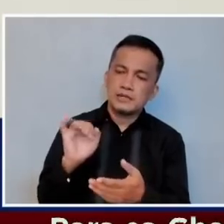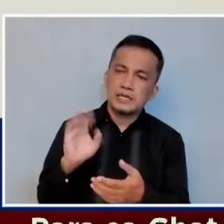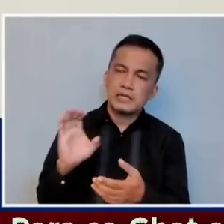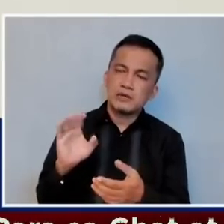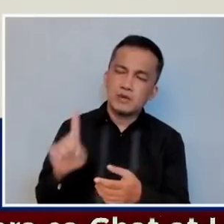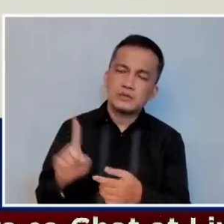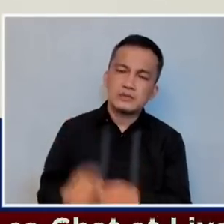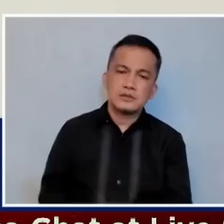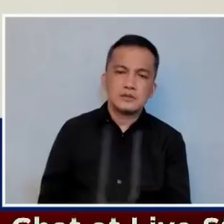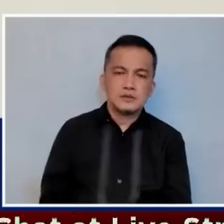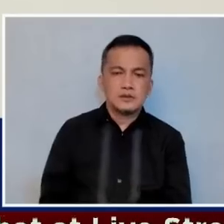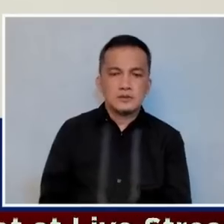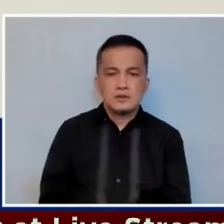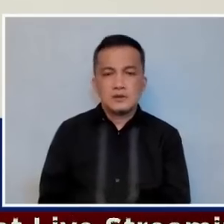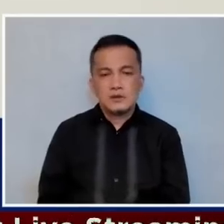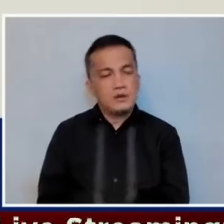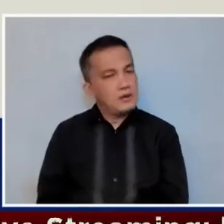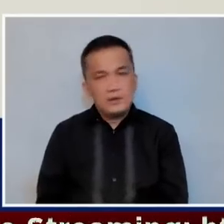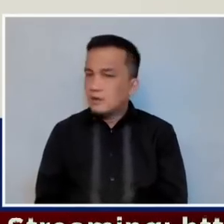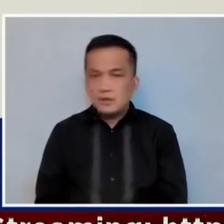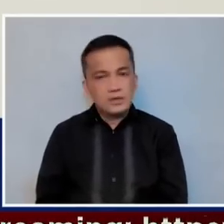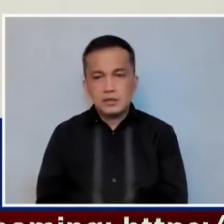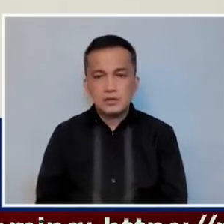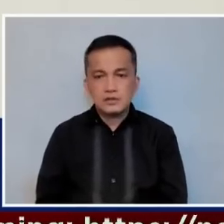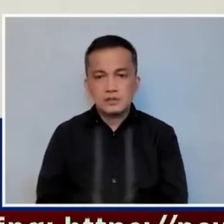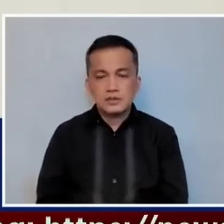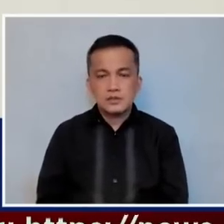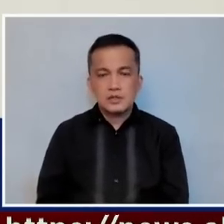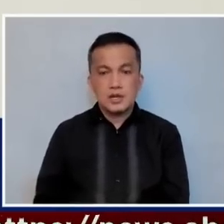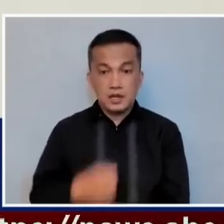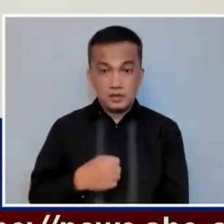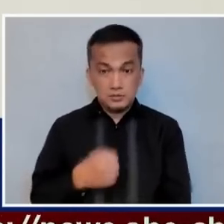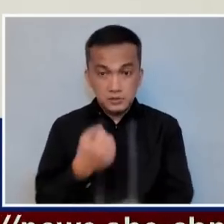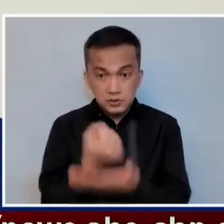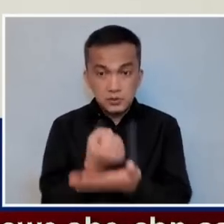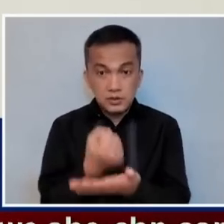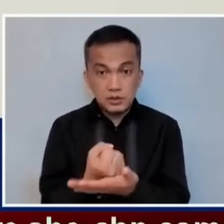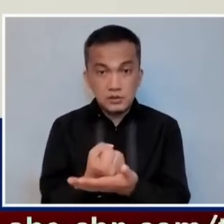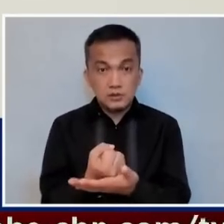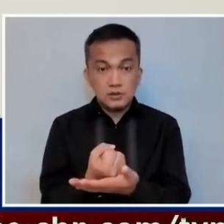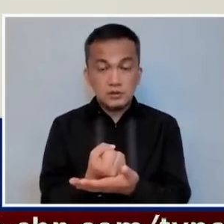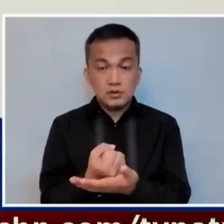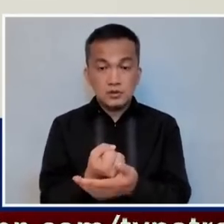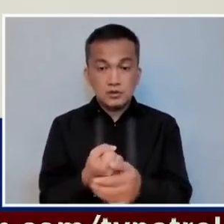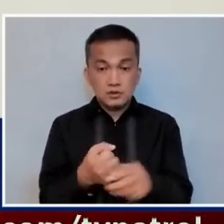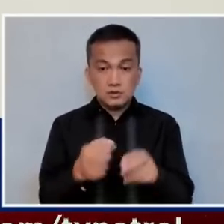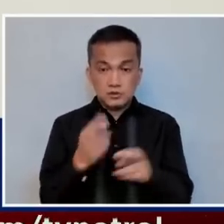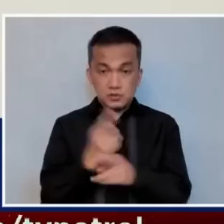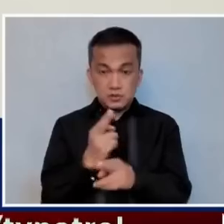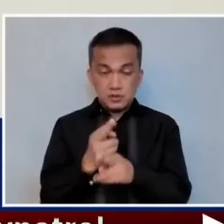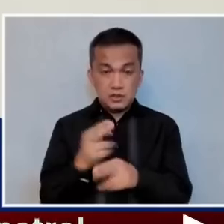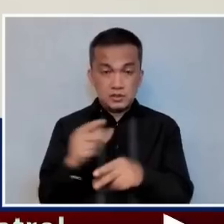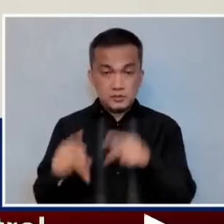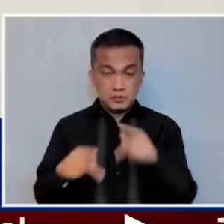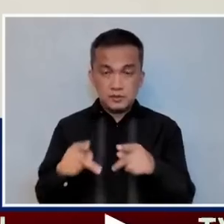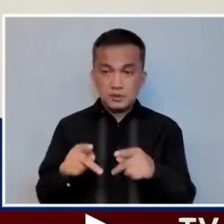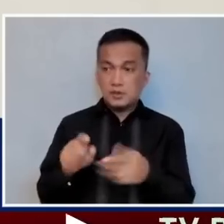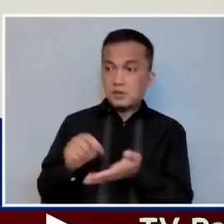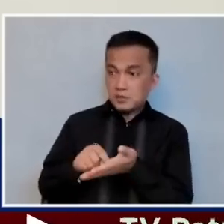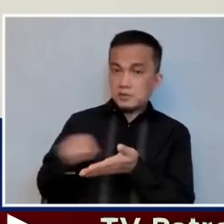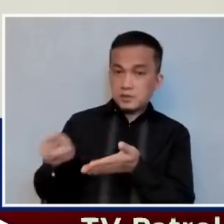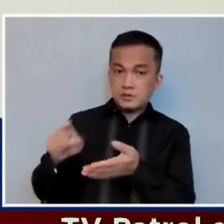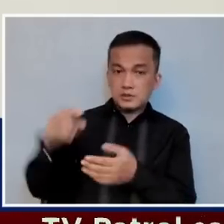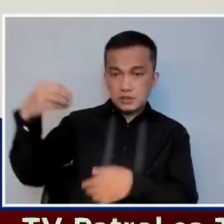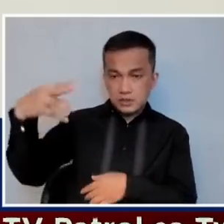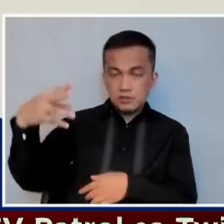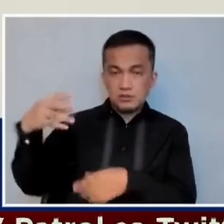Ano, ay talaga namang halos ang sinusweldo ng mga ordinaryong empleyado ay halos doon na lamang sa ilaw na